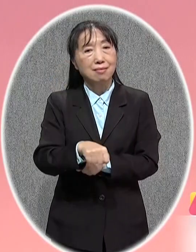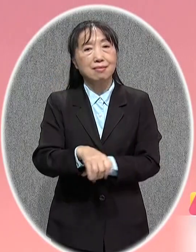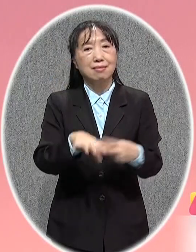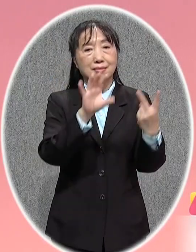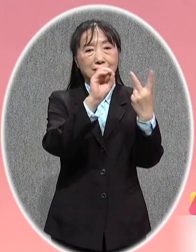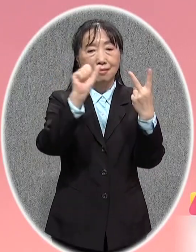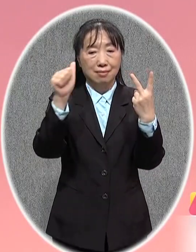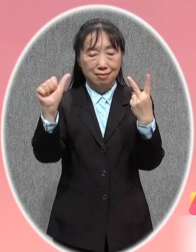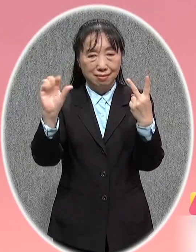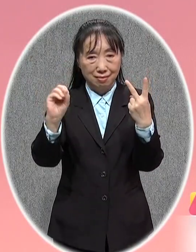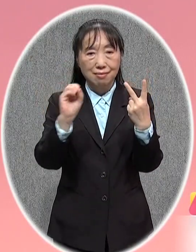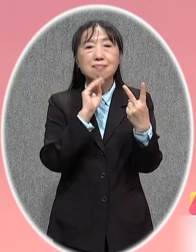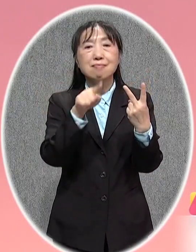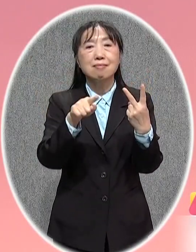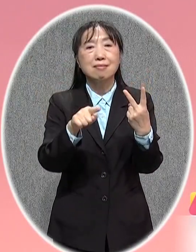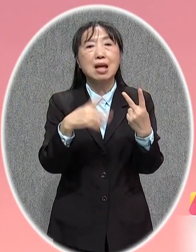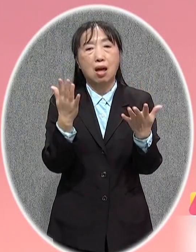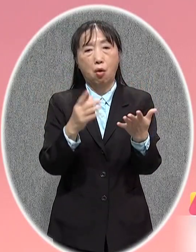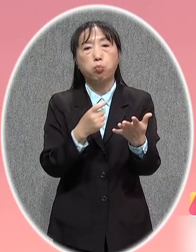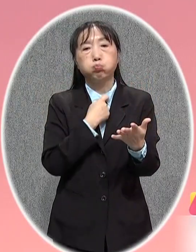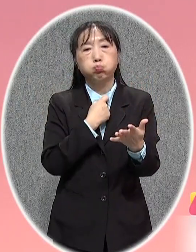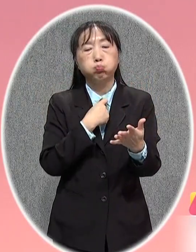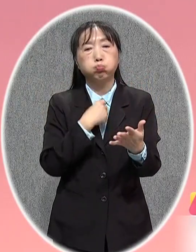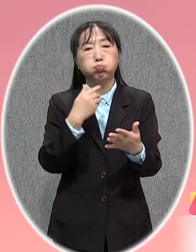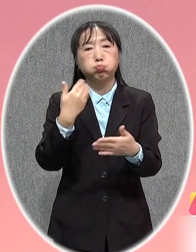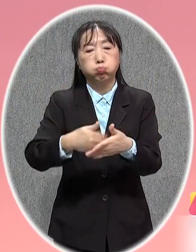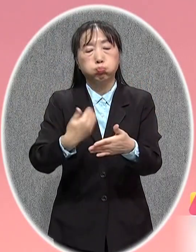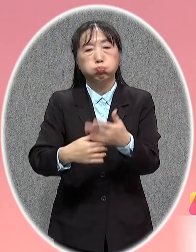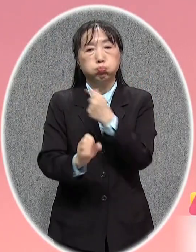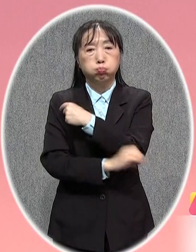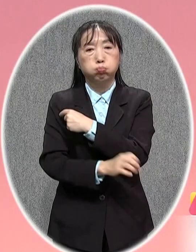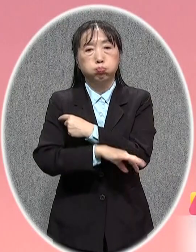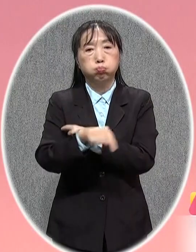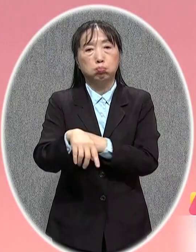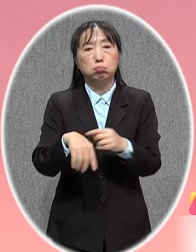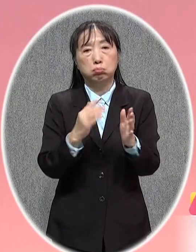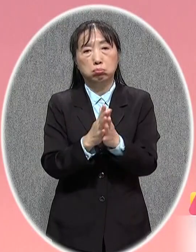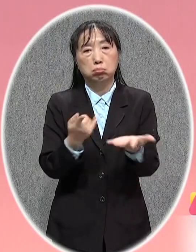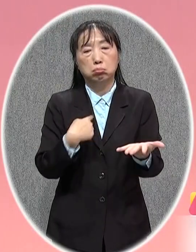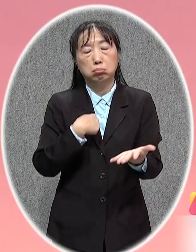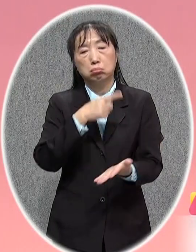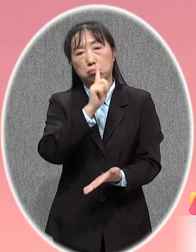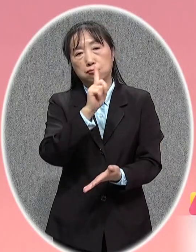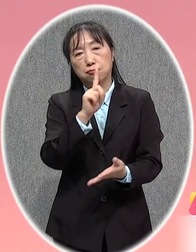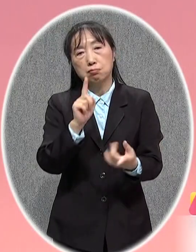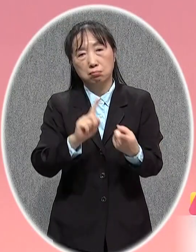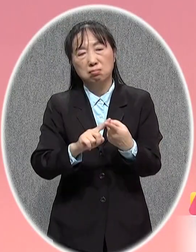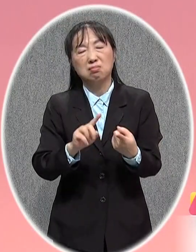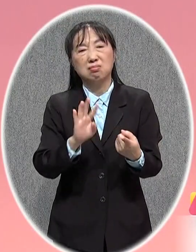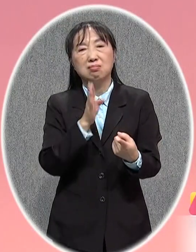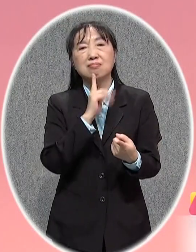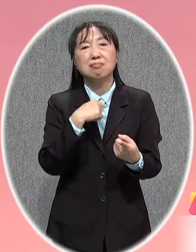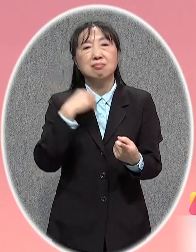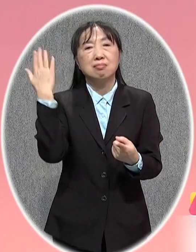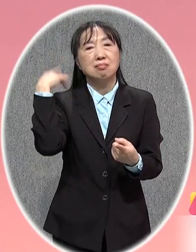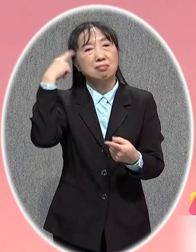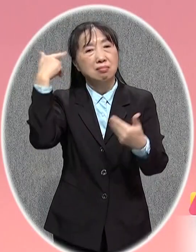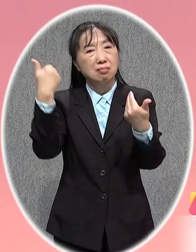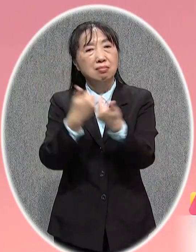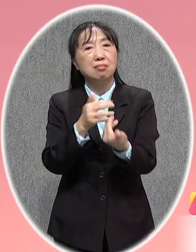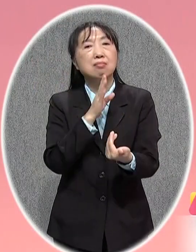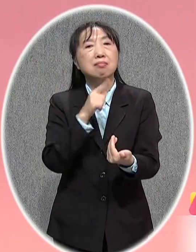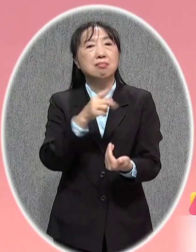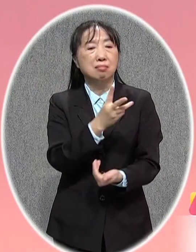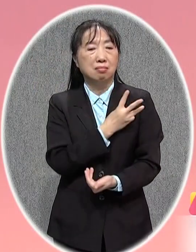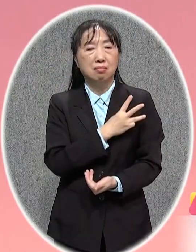2050年要净零碳排，可是这是一个遥远的口号。上一次的那个反方的代表赵家